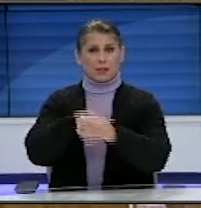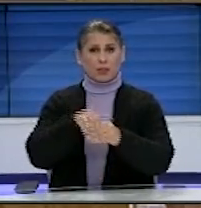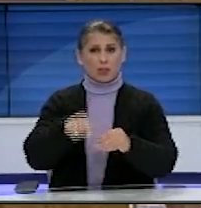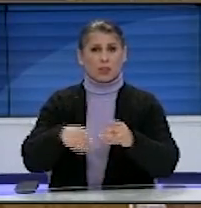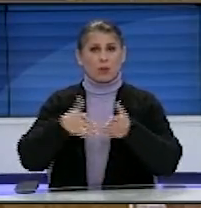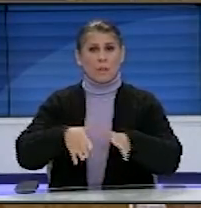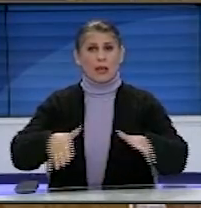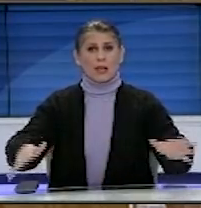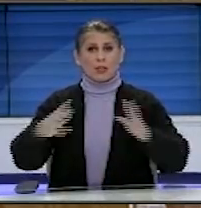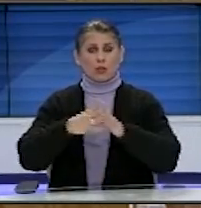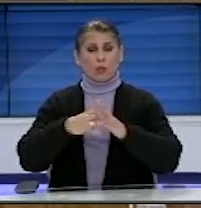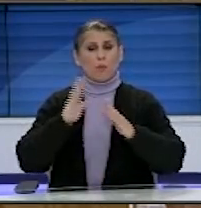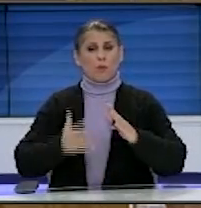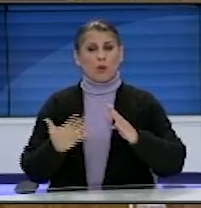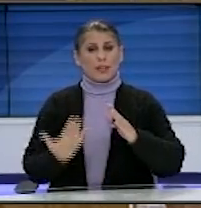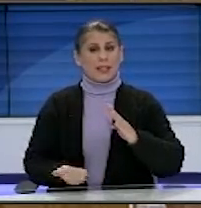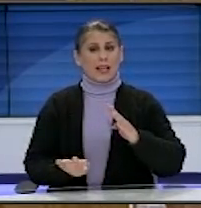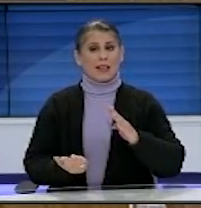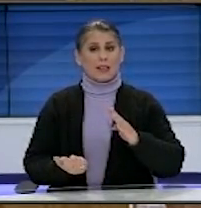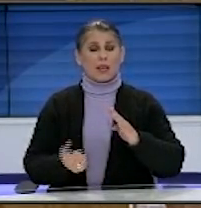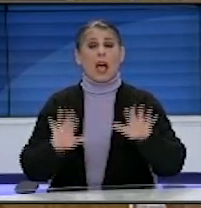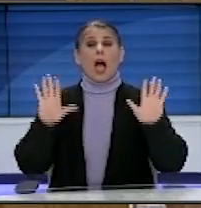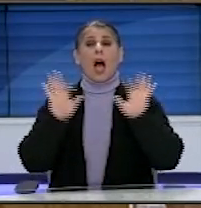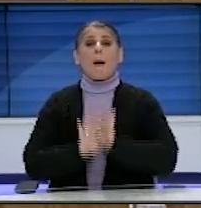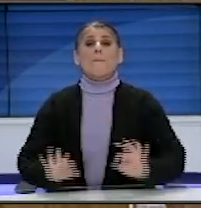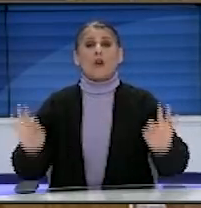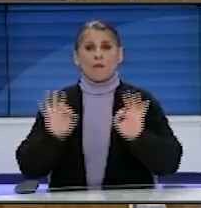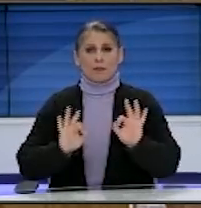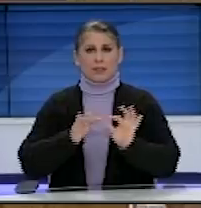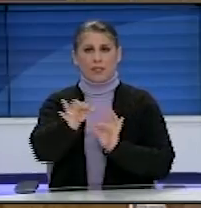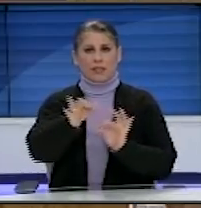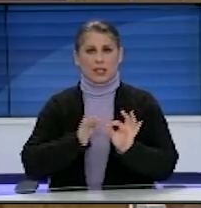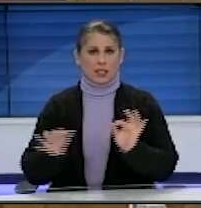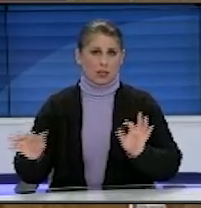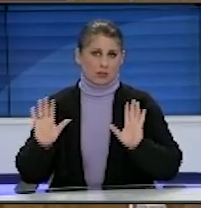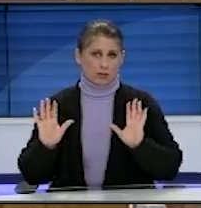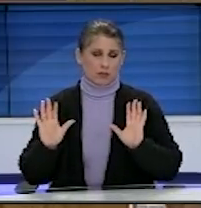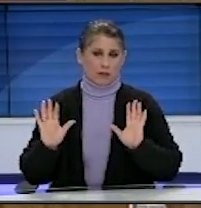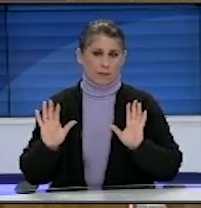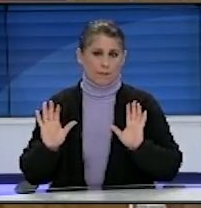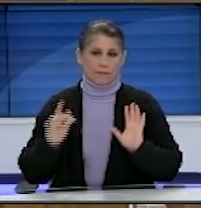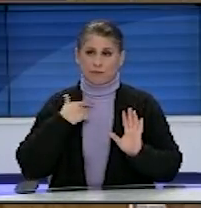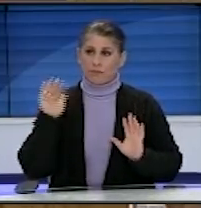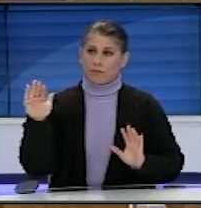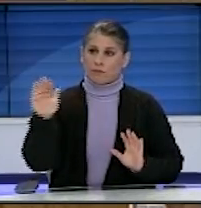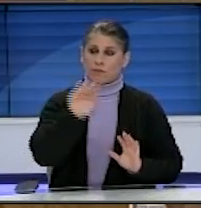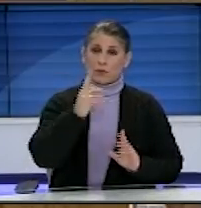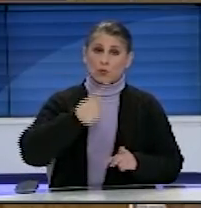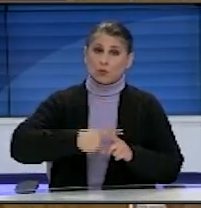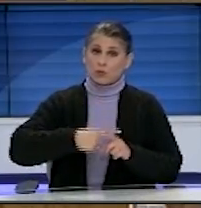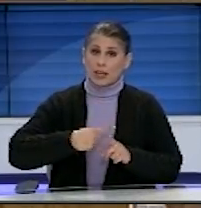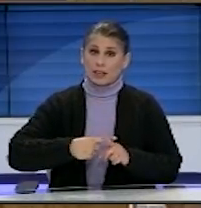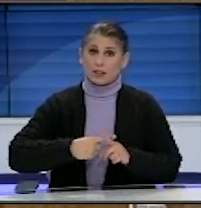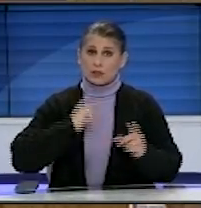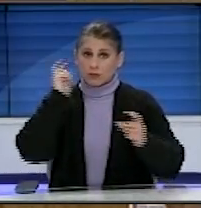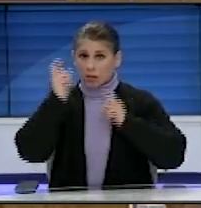υπεριαλιστικό πόλεμο που μπορεί να αποκτήσει απρόβλεπτες διαστάσεις. Πάνω απ' όλα, απευθυνόμαστε και καλούμε τον ελληνικό